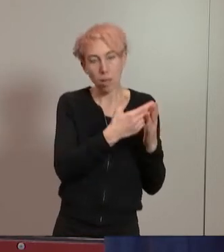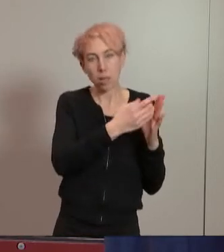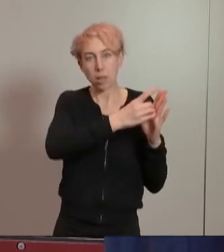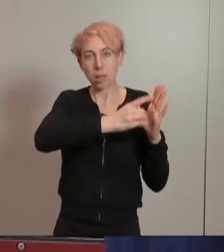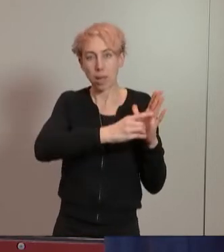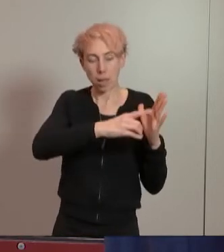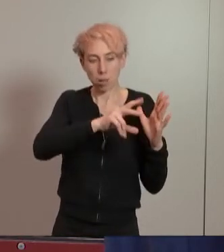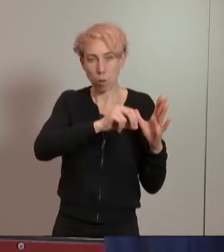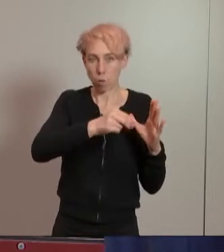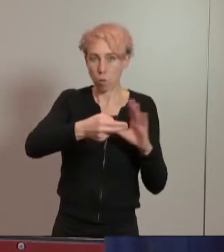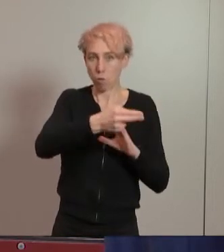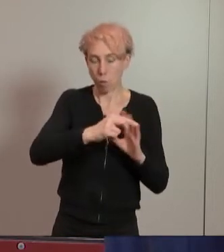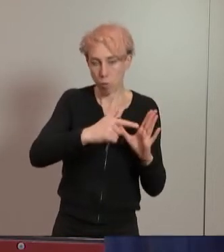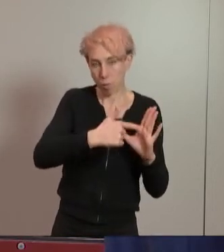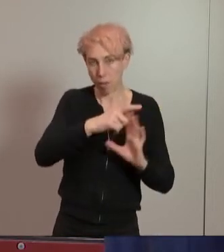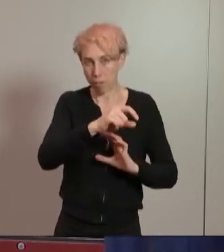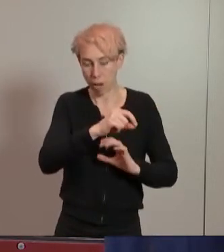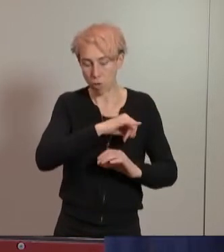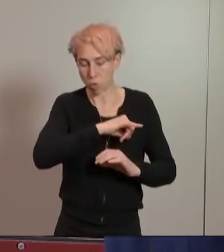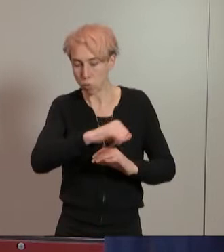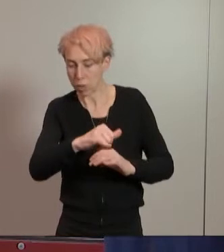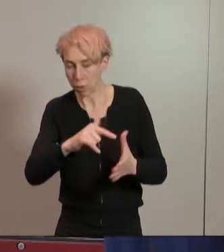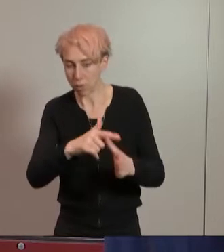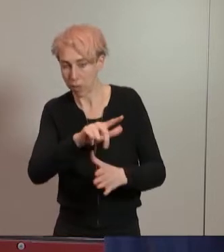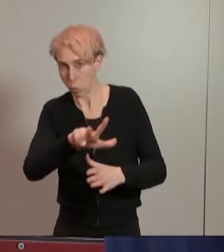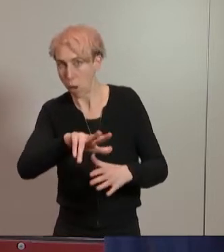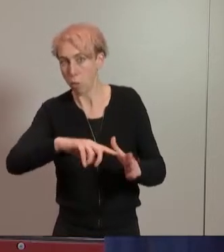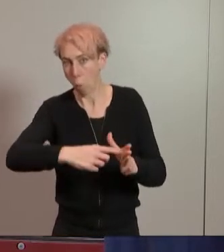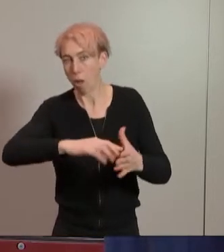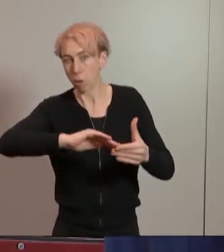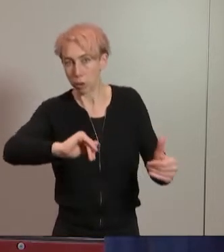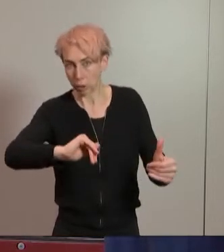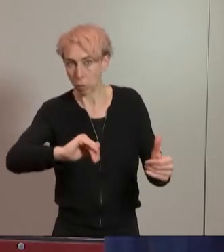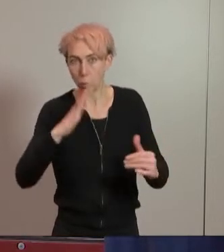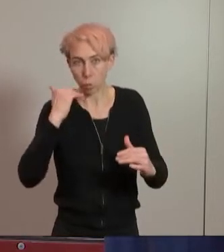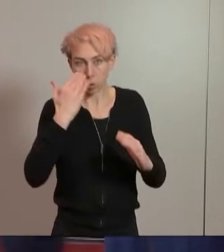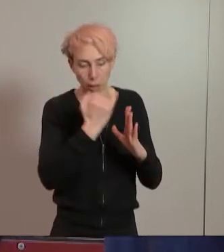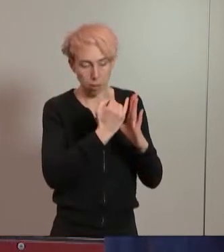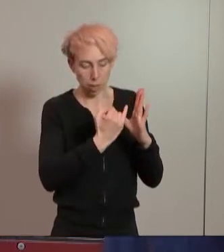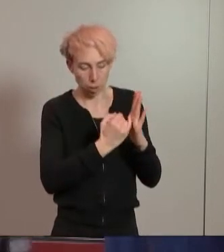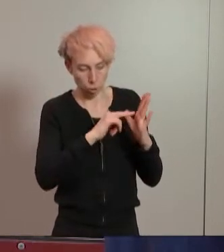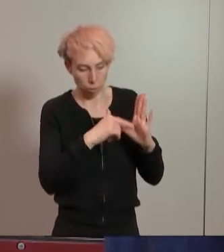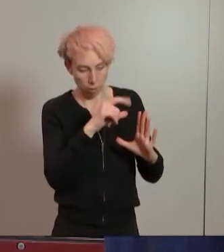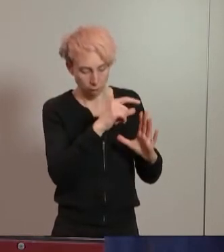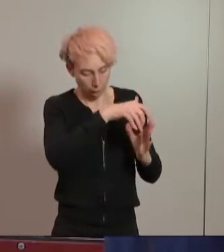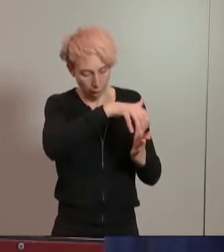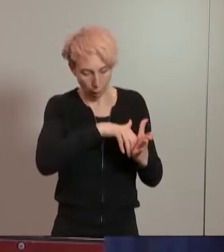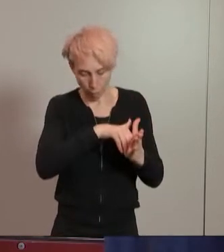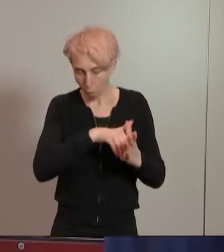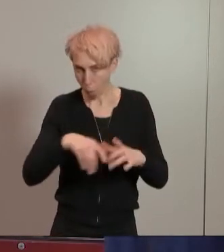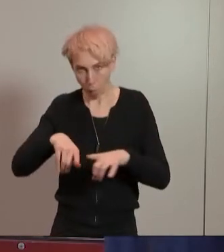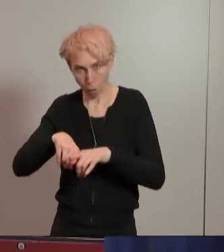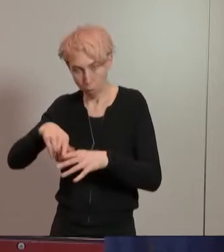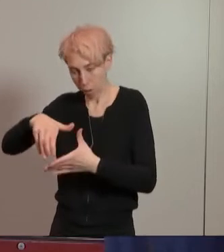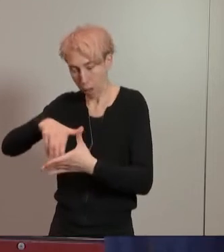période transitoire jusqu'en 2023. Pour cette raison, les indicateurs du rapport social unique 2020 sont identiques à ceux du rapport